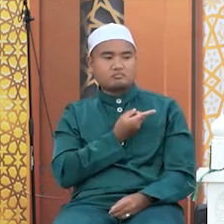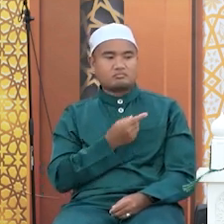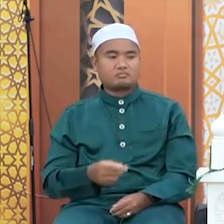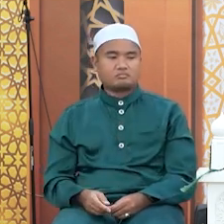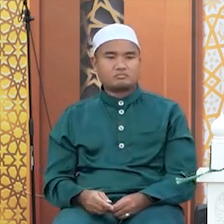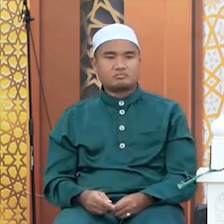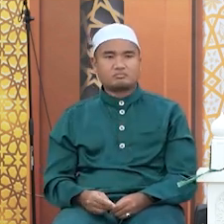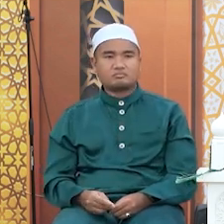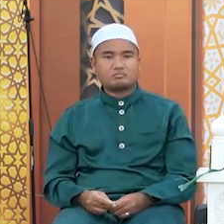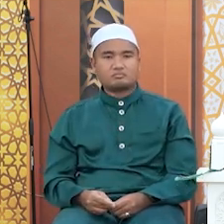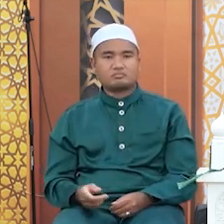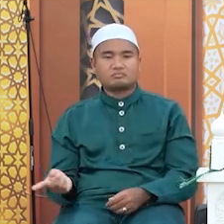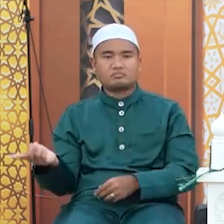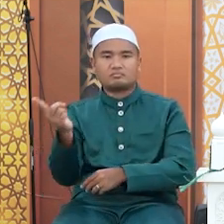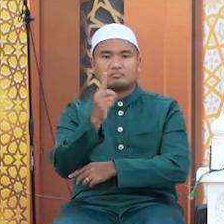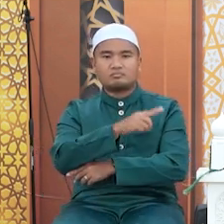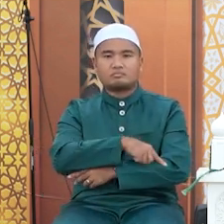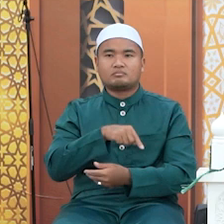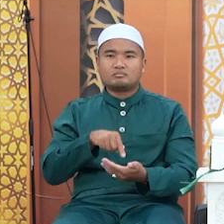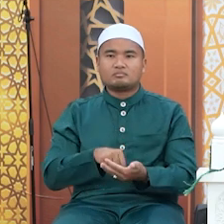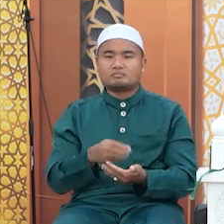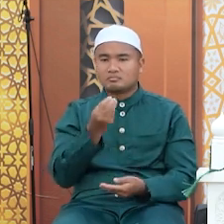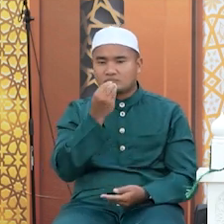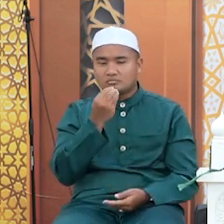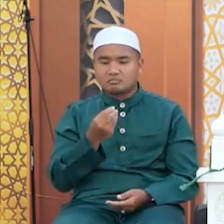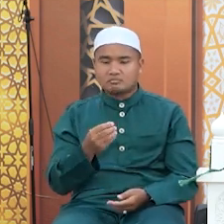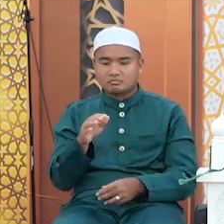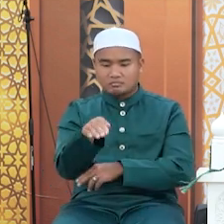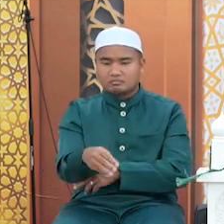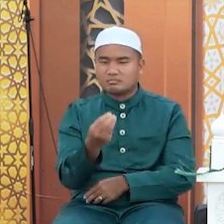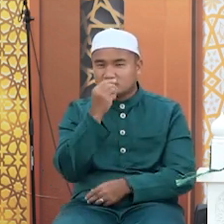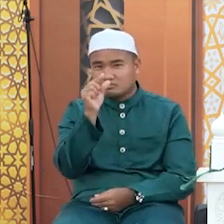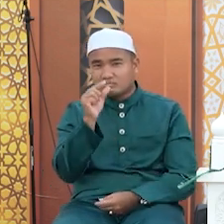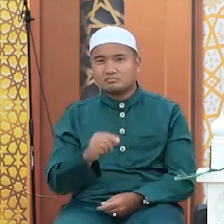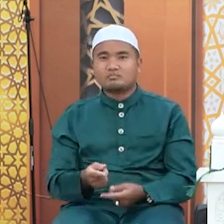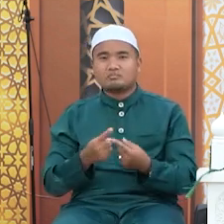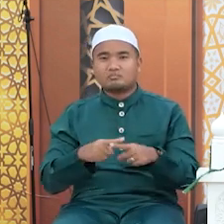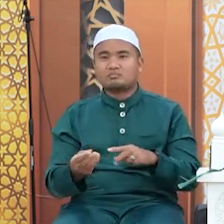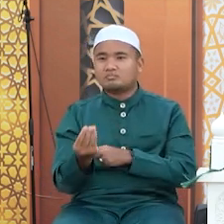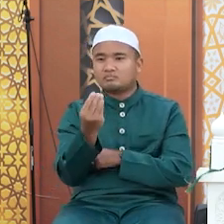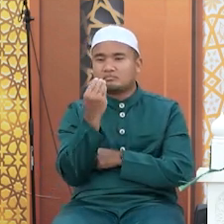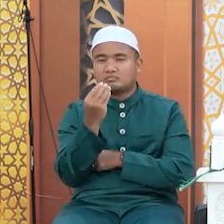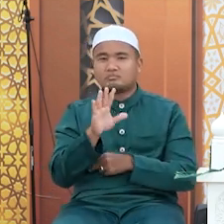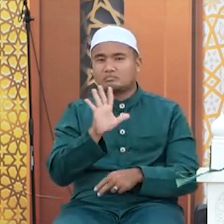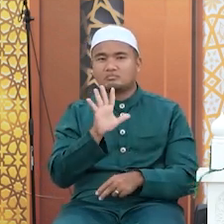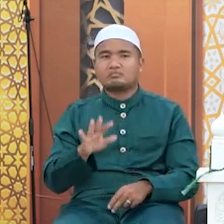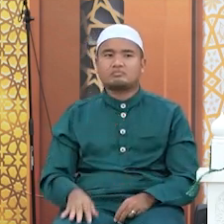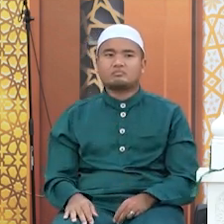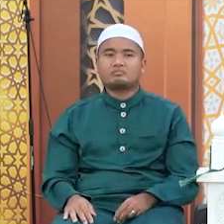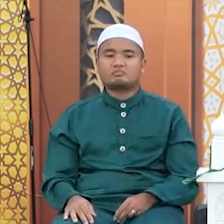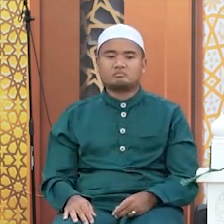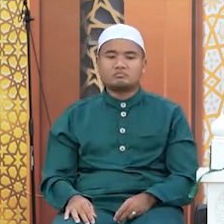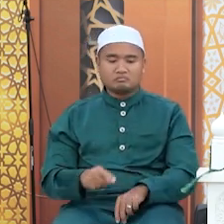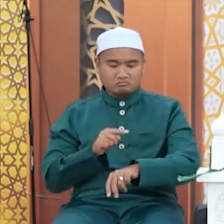hari itu malam makan sikit, sahur tak makan. Allah letih. Pukul 8 pagi tu lemah semangat